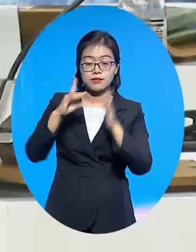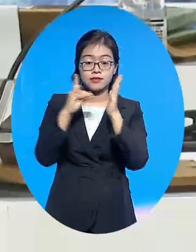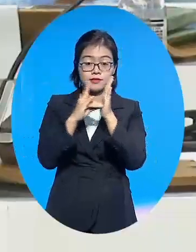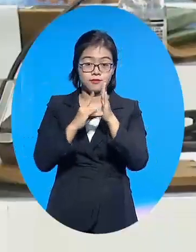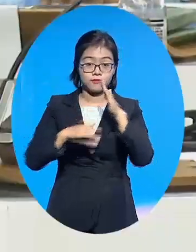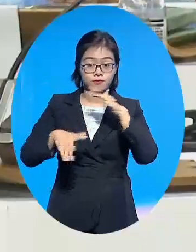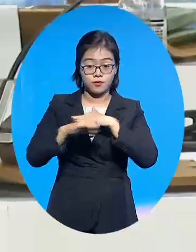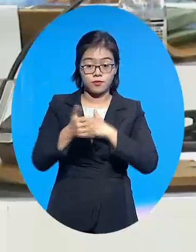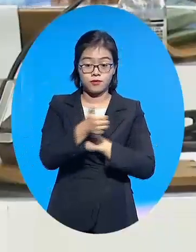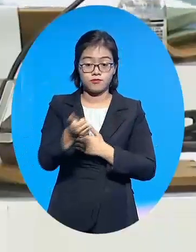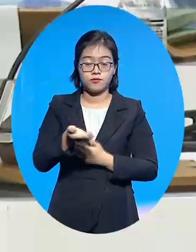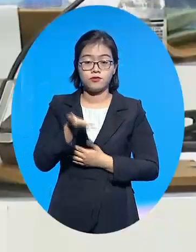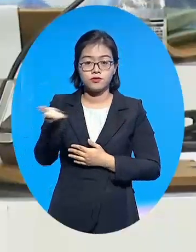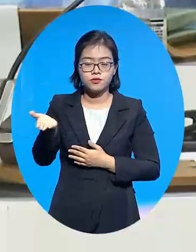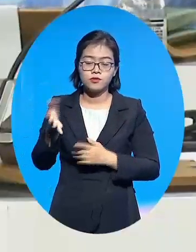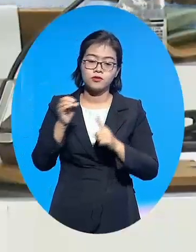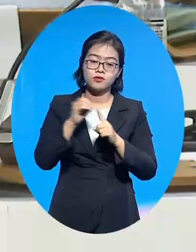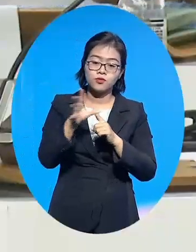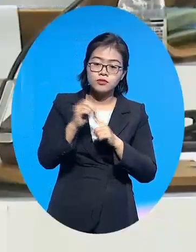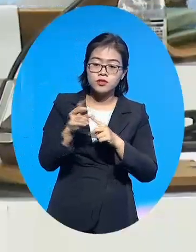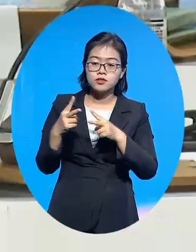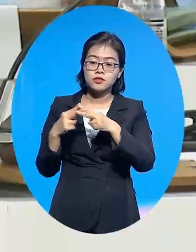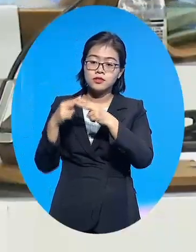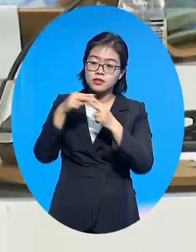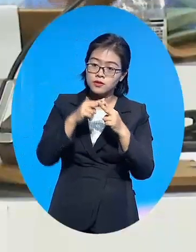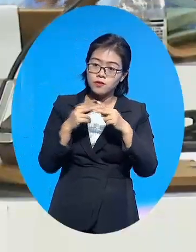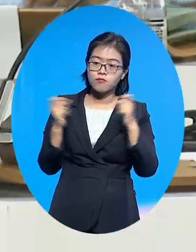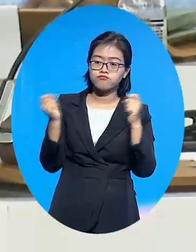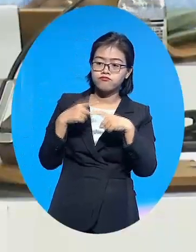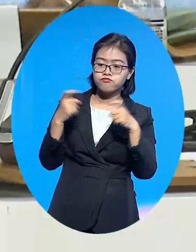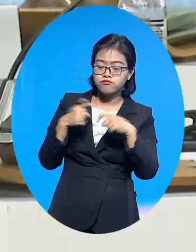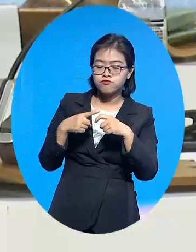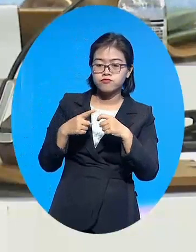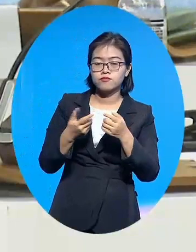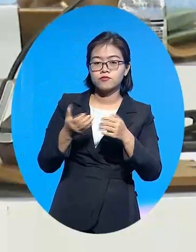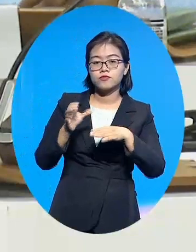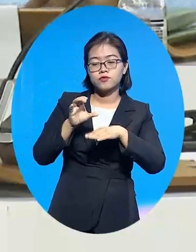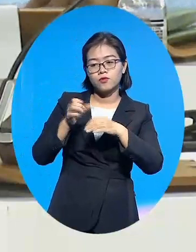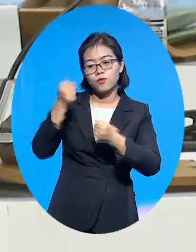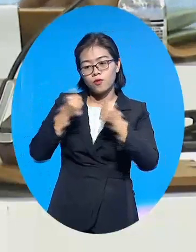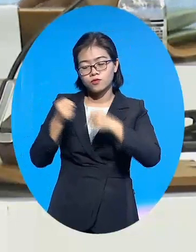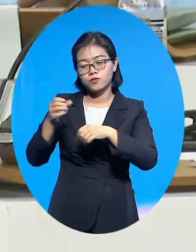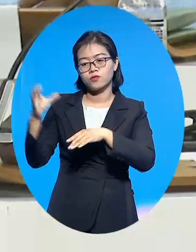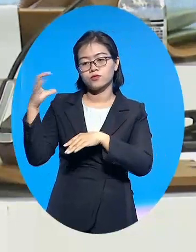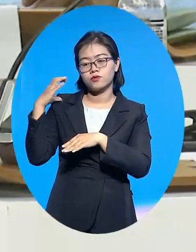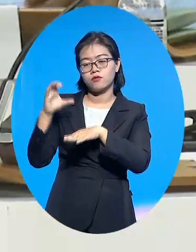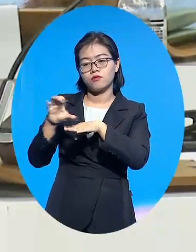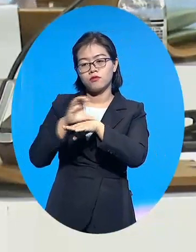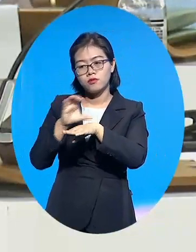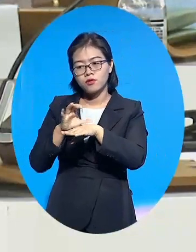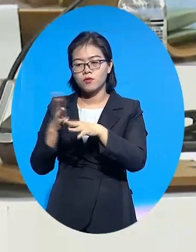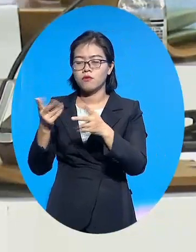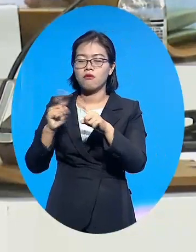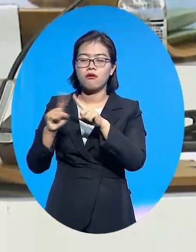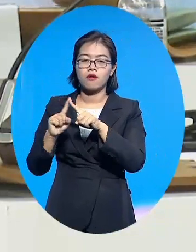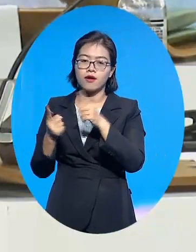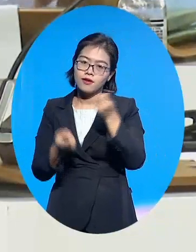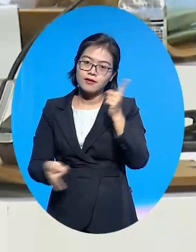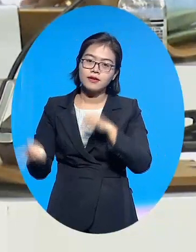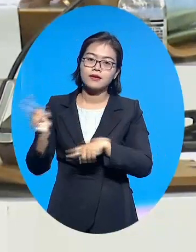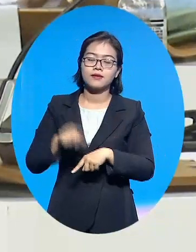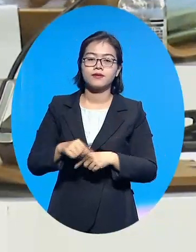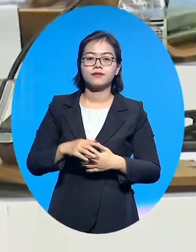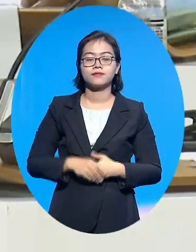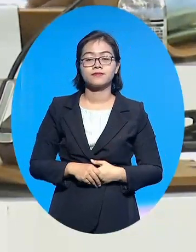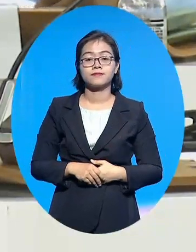nơi mà hệ thống thông tin liên lạc vận tải và ngân hàng cho hơn 5 triệu người đã bị cắt đứt kể từ khi chiến sự bắt đầu các bên cũng